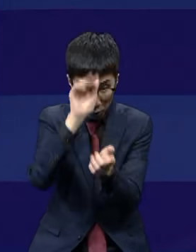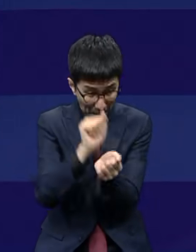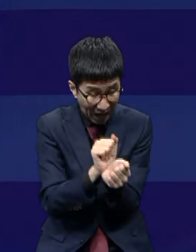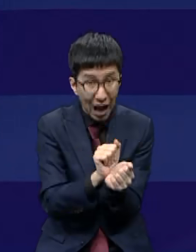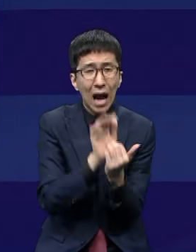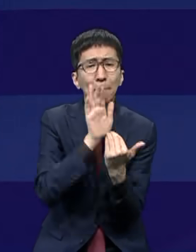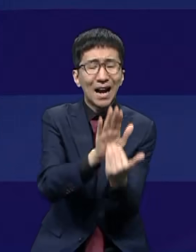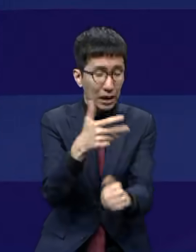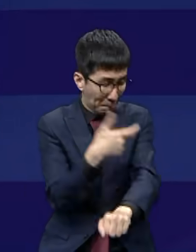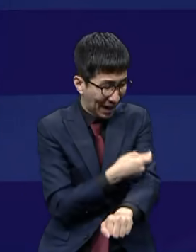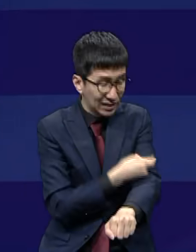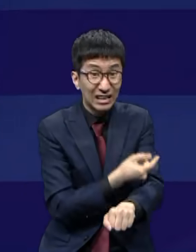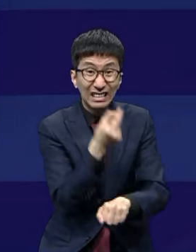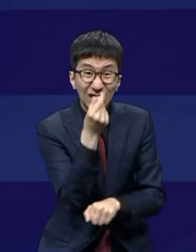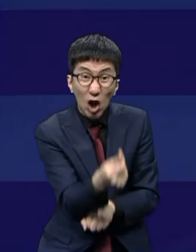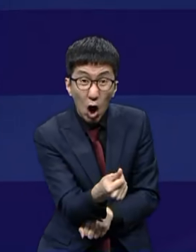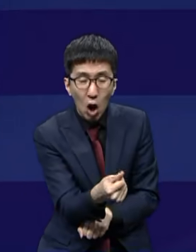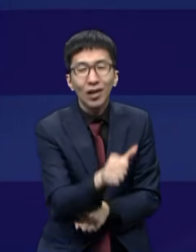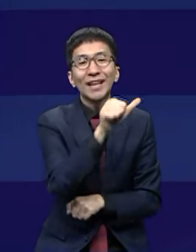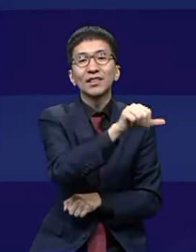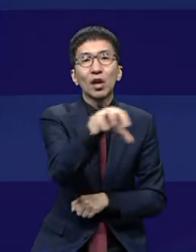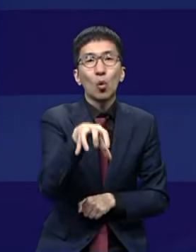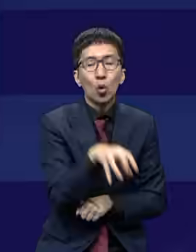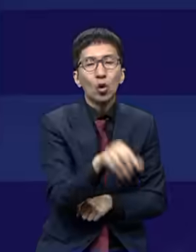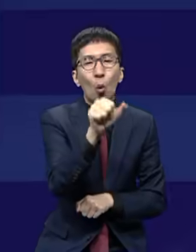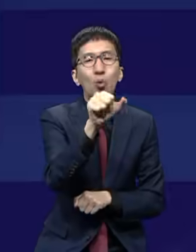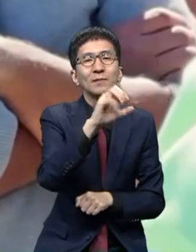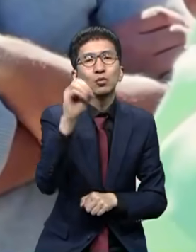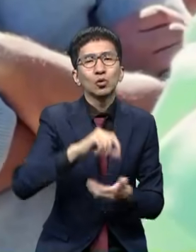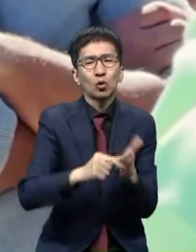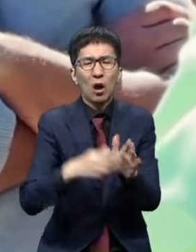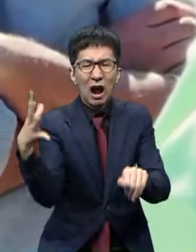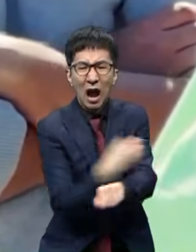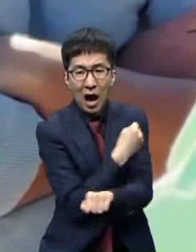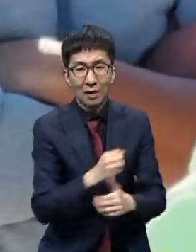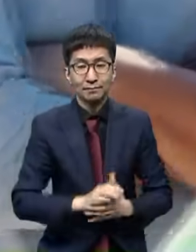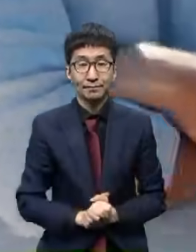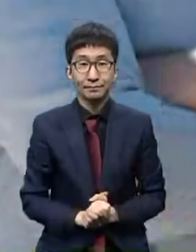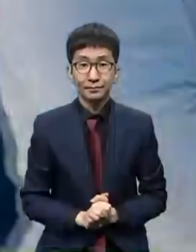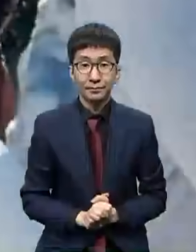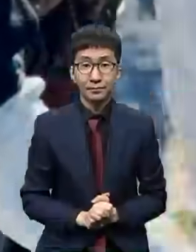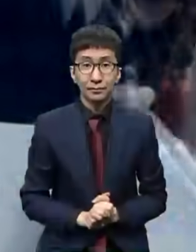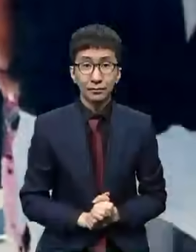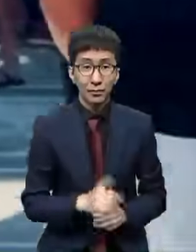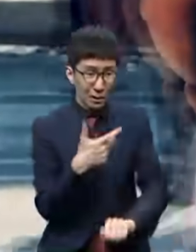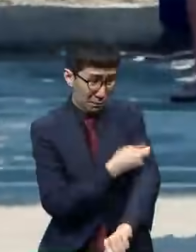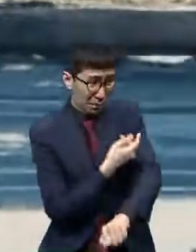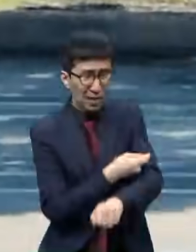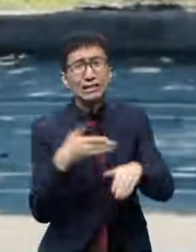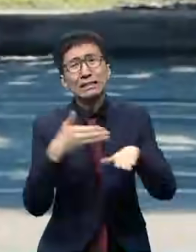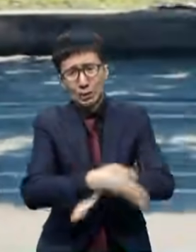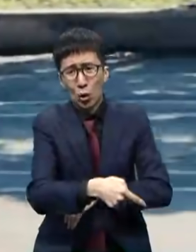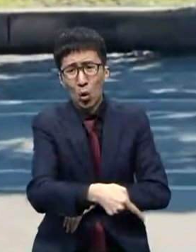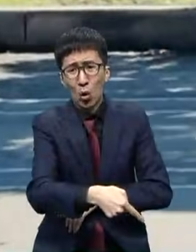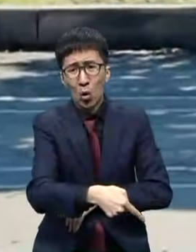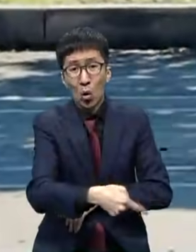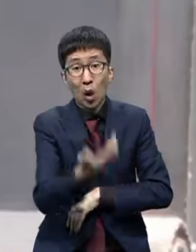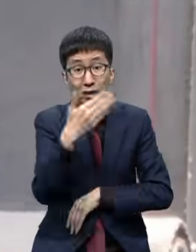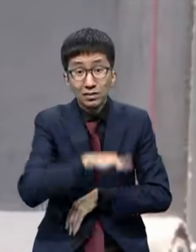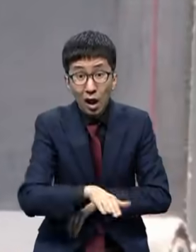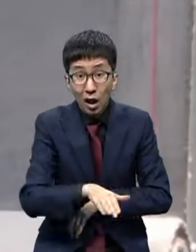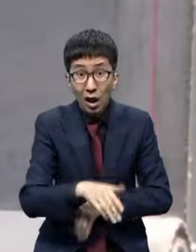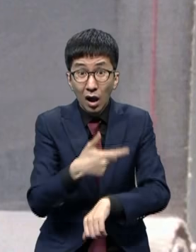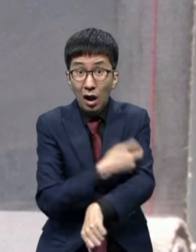5개 주에선 환자가 50% 이상 폭증했습니다. 백신 접종 속도는 점점 느려지는데 여전히